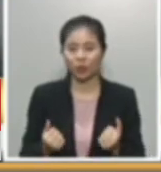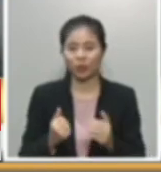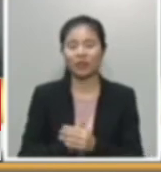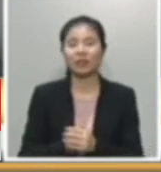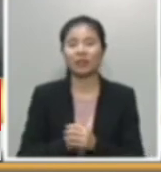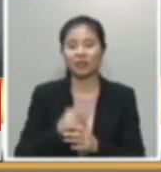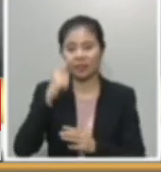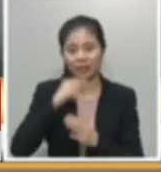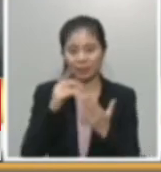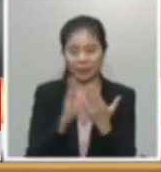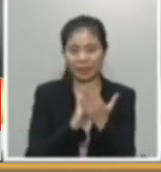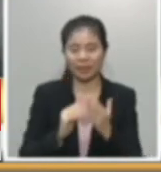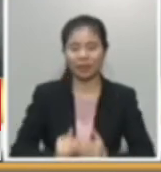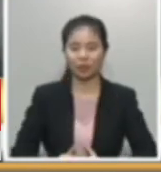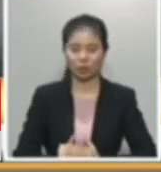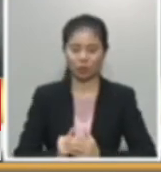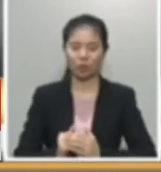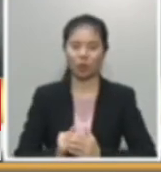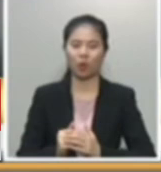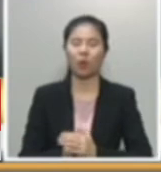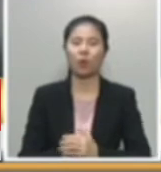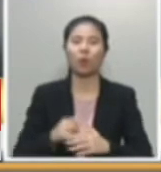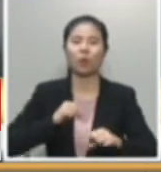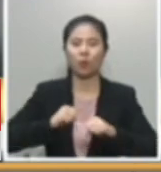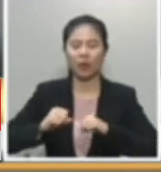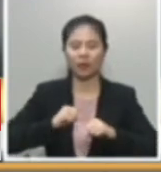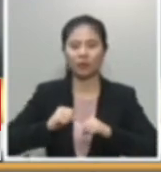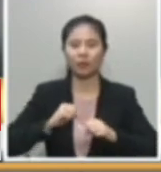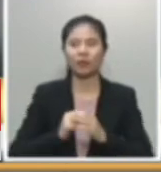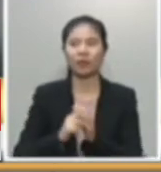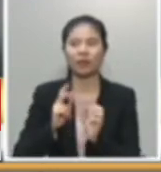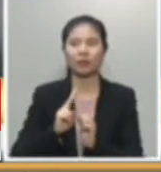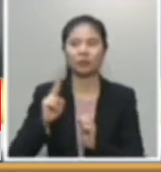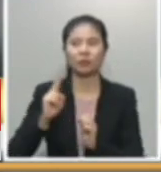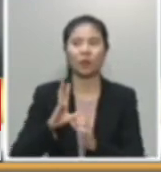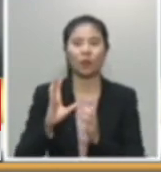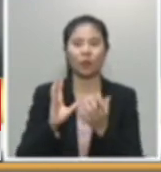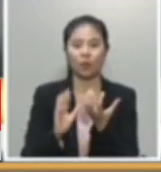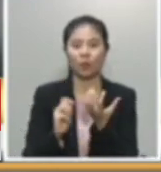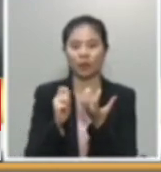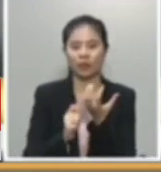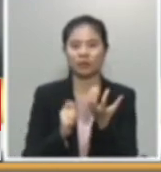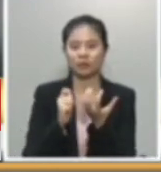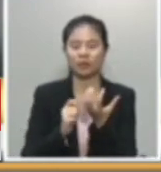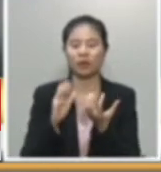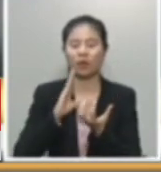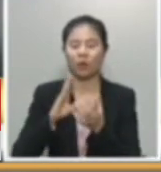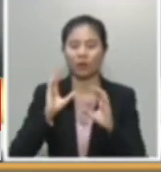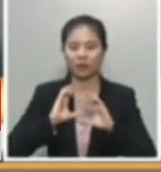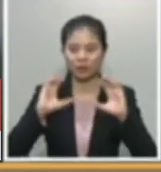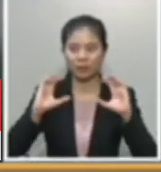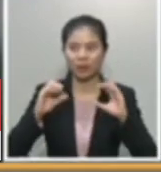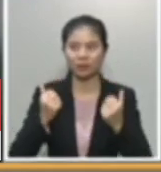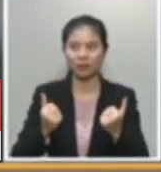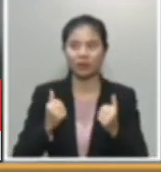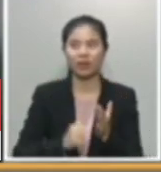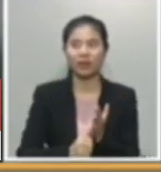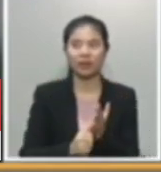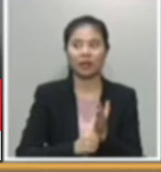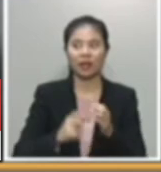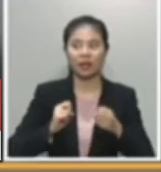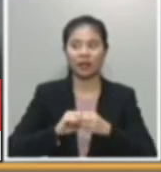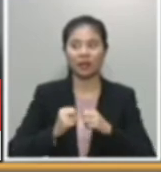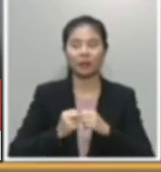อเชียรัฐบาลที่ผ่านมาและรัฐบาลปัจจุบันแก้ปัญห